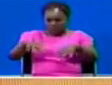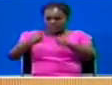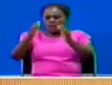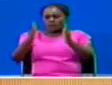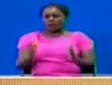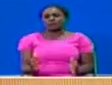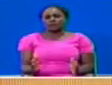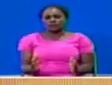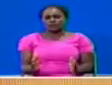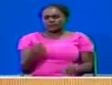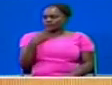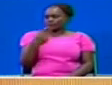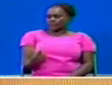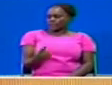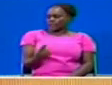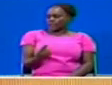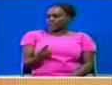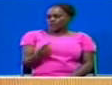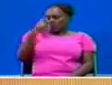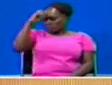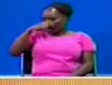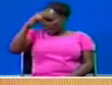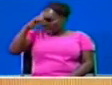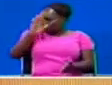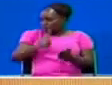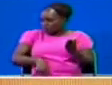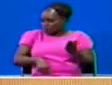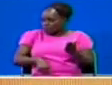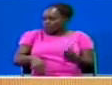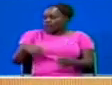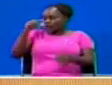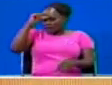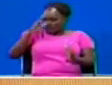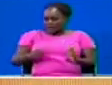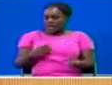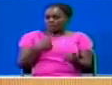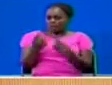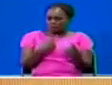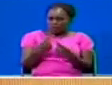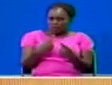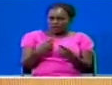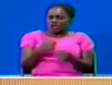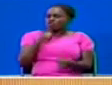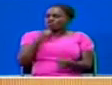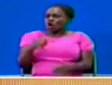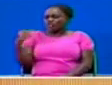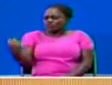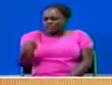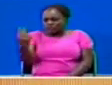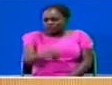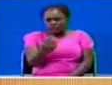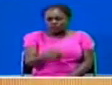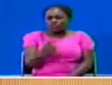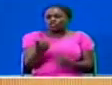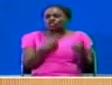Samuel Oroko anasema ni jambo la busara kwa gavana huyo kufanya mazungumzo na madaktari kaunti hiyo badala ya kuwashambulia. Alikuwa